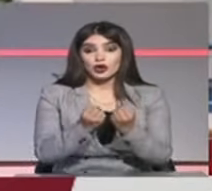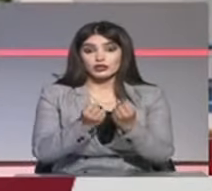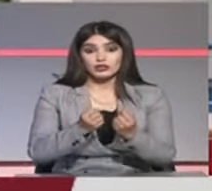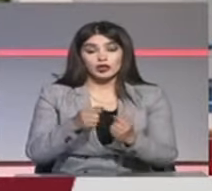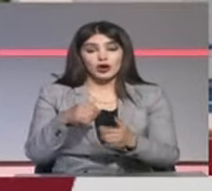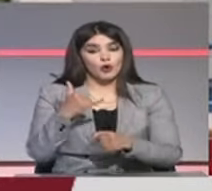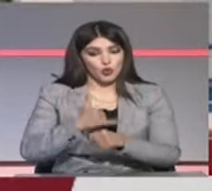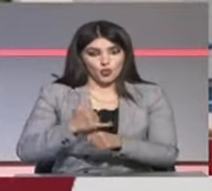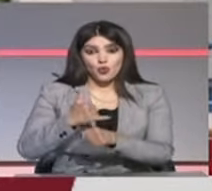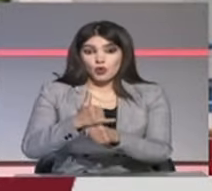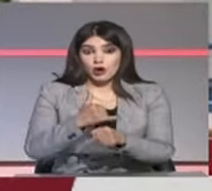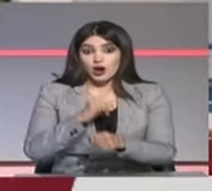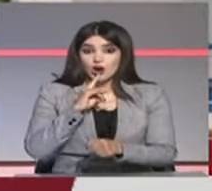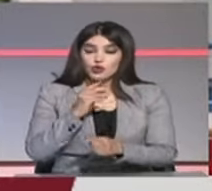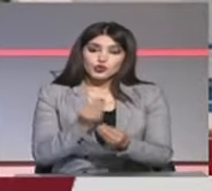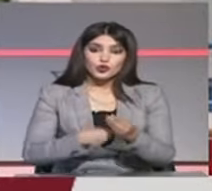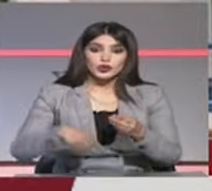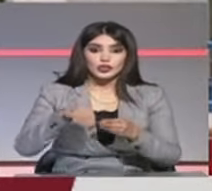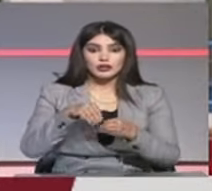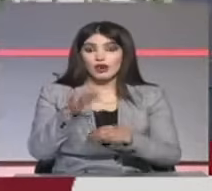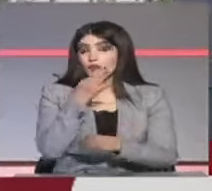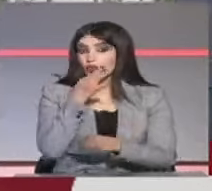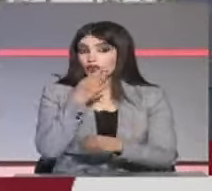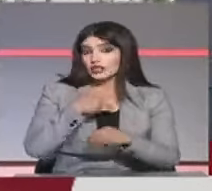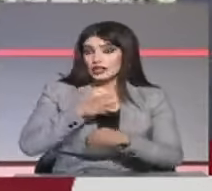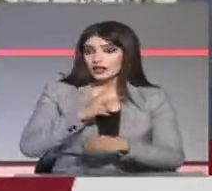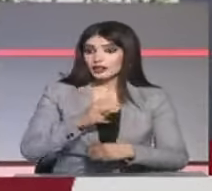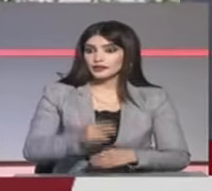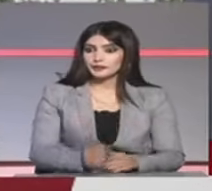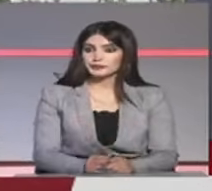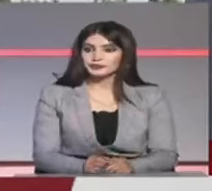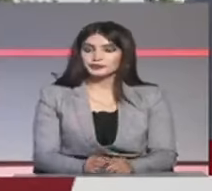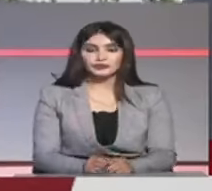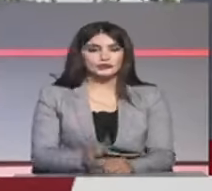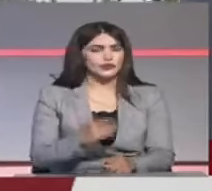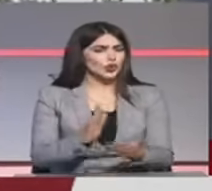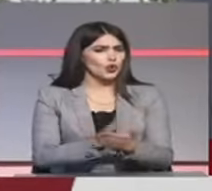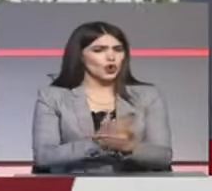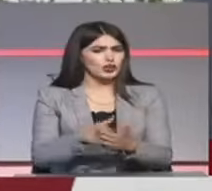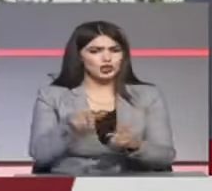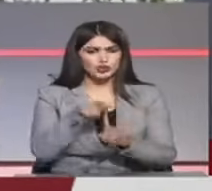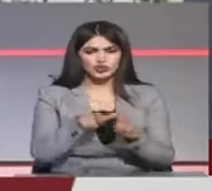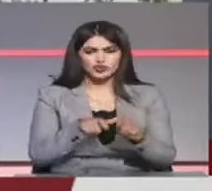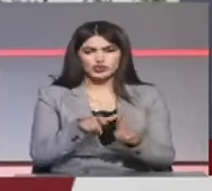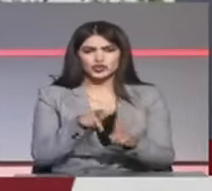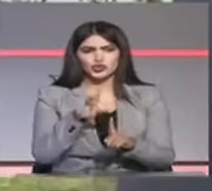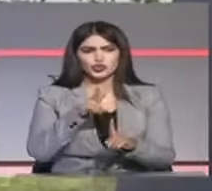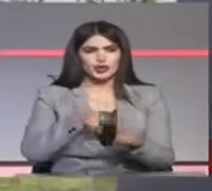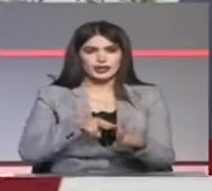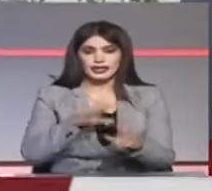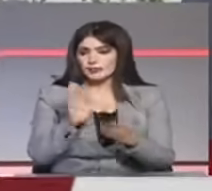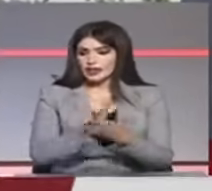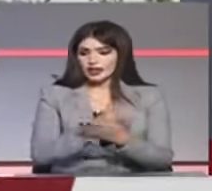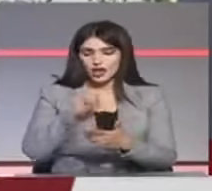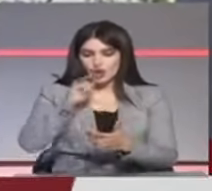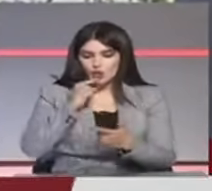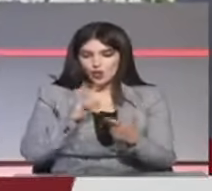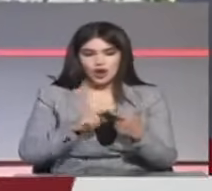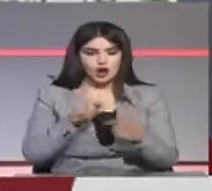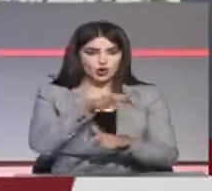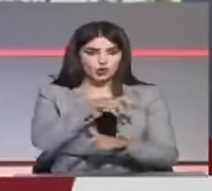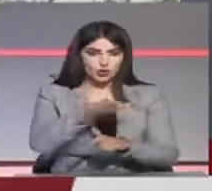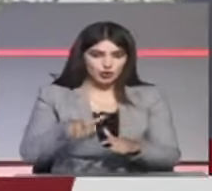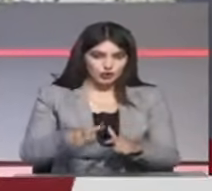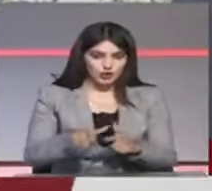الموازيه تنامي ظاهره الاحتكار المشاهدين والائتلاف حظر في عمل في ما عملنا في الدوله فيما منافي خضروات